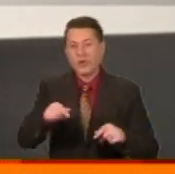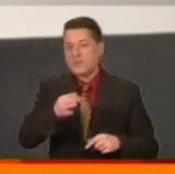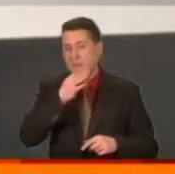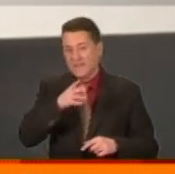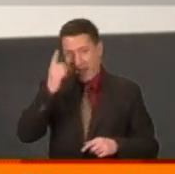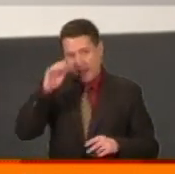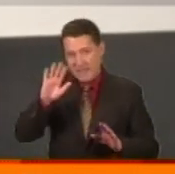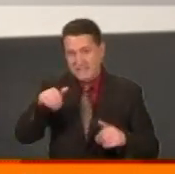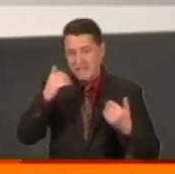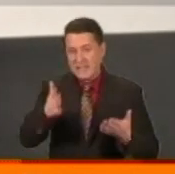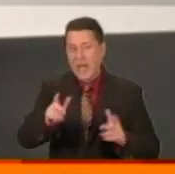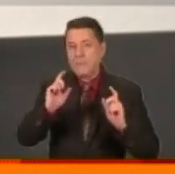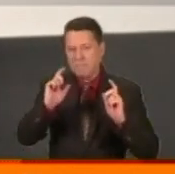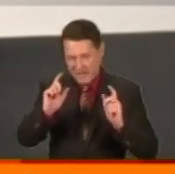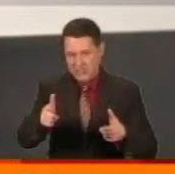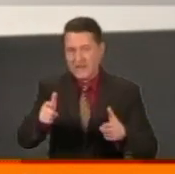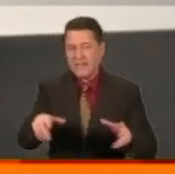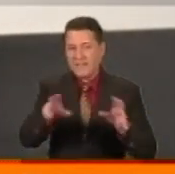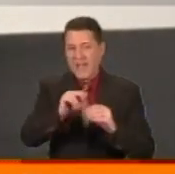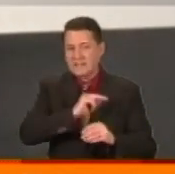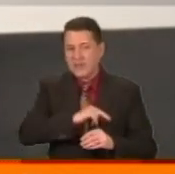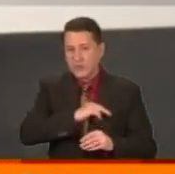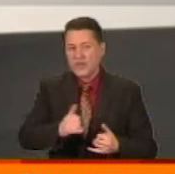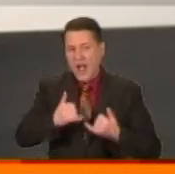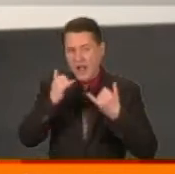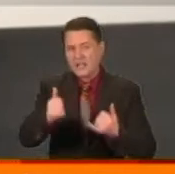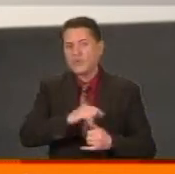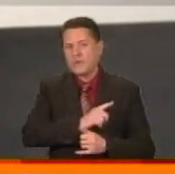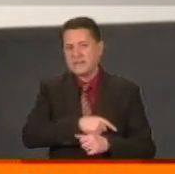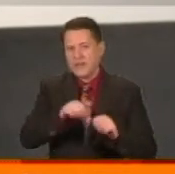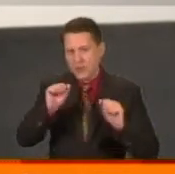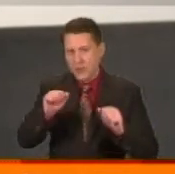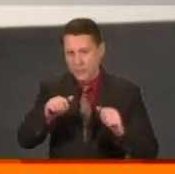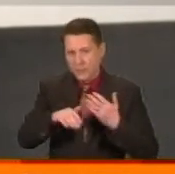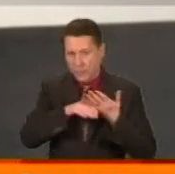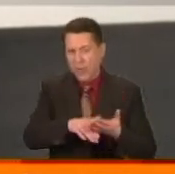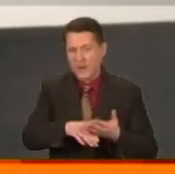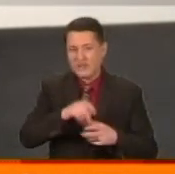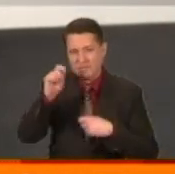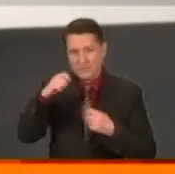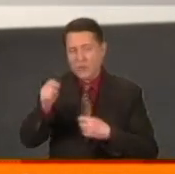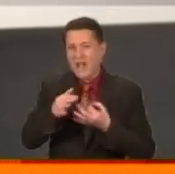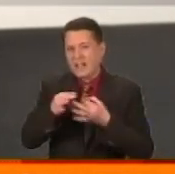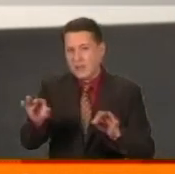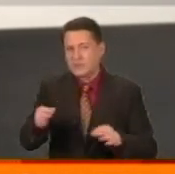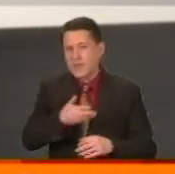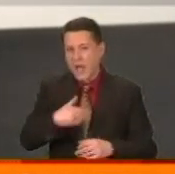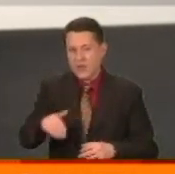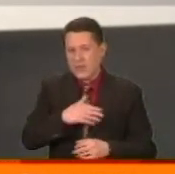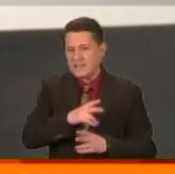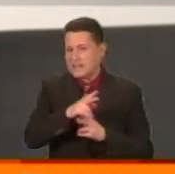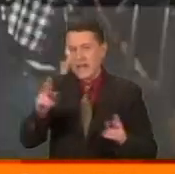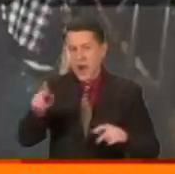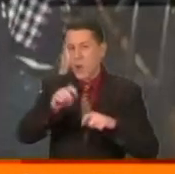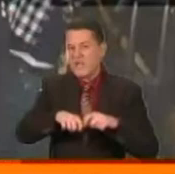идея, пошли на сотрудничество и оказывают непосильную помощь в съемках, везде нас допускают, никакой